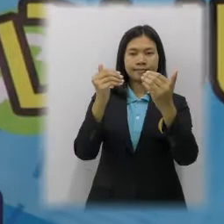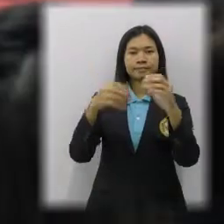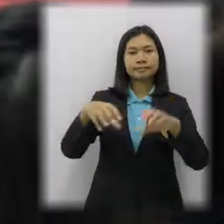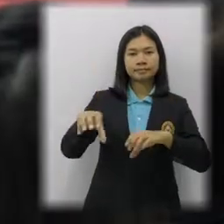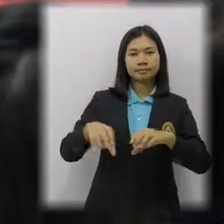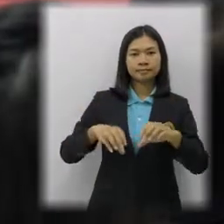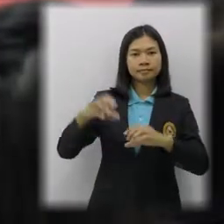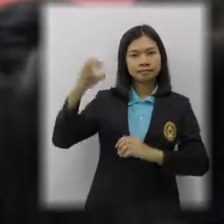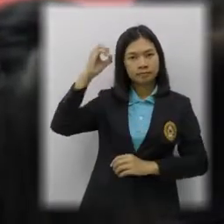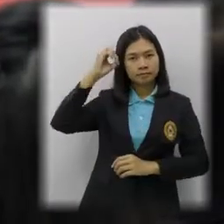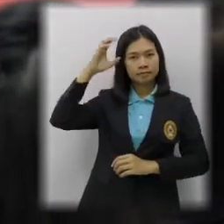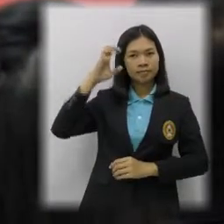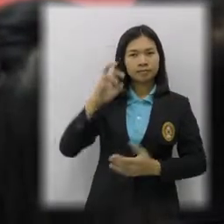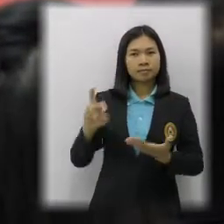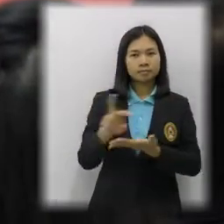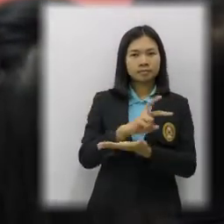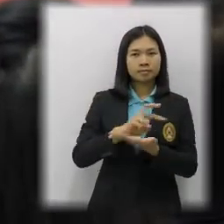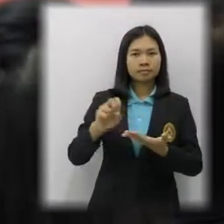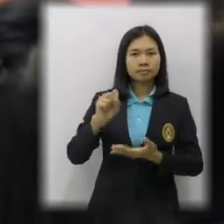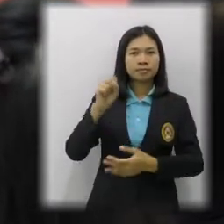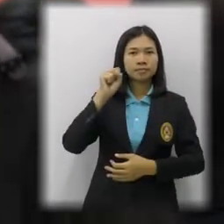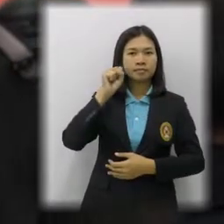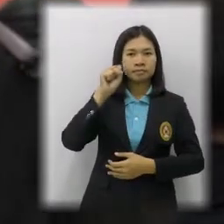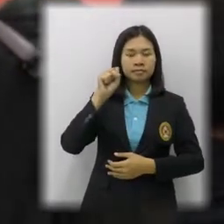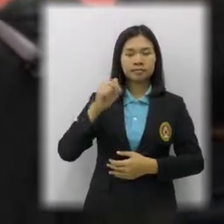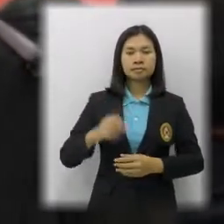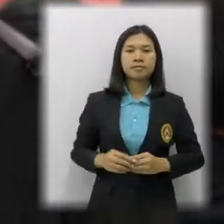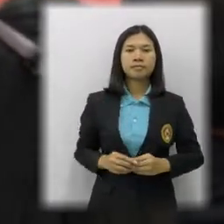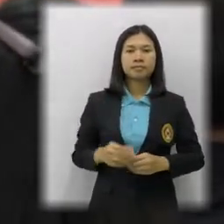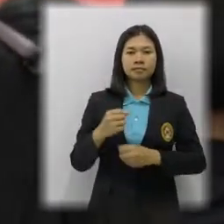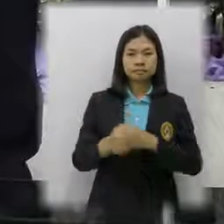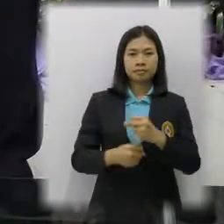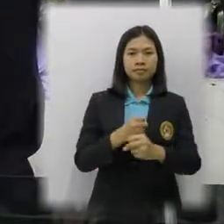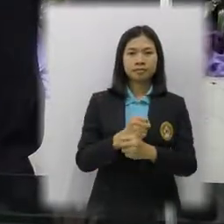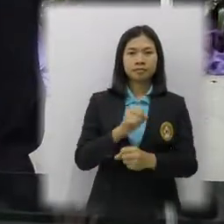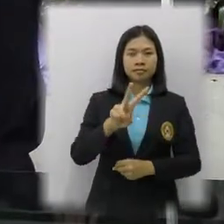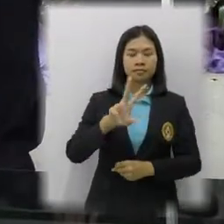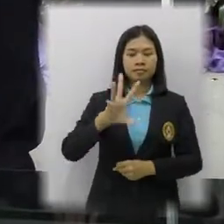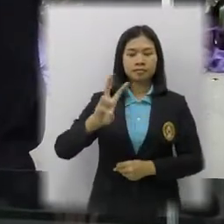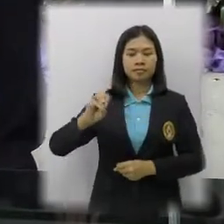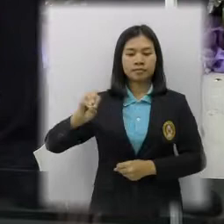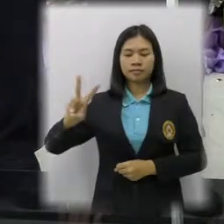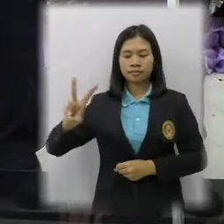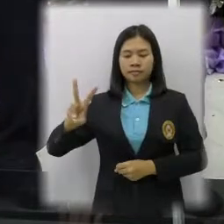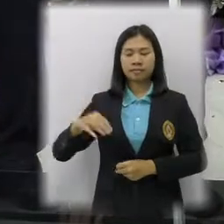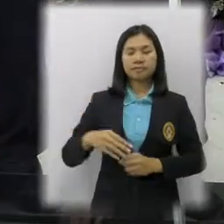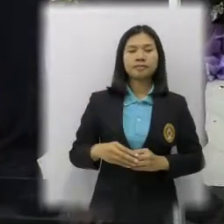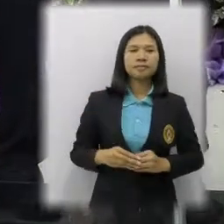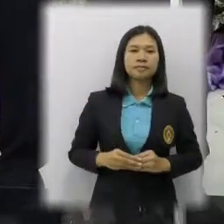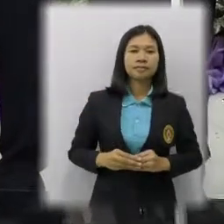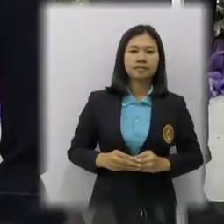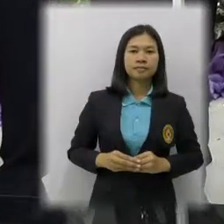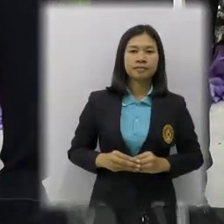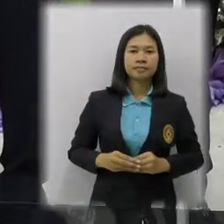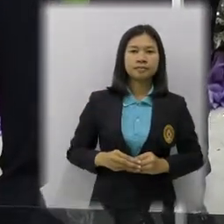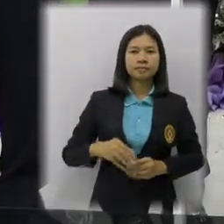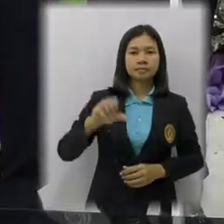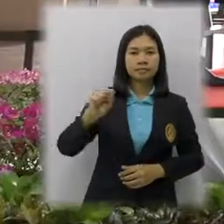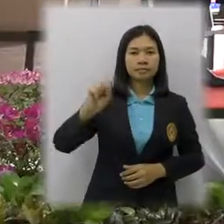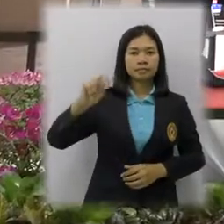งผลงานการจัดการความรู้มหาวิทยาลัยราชภัฏสกลนครประจำปีงบประมาณ